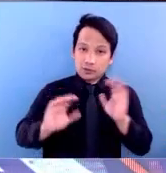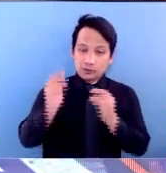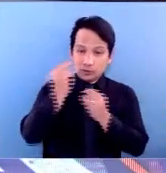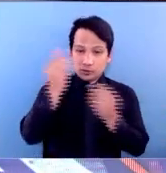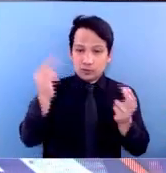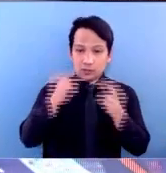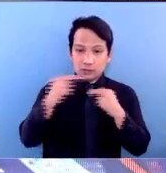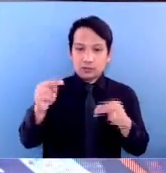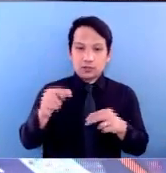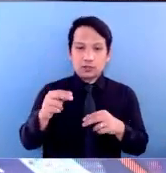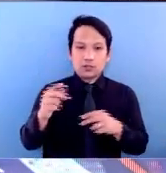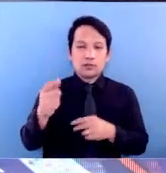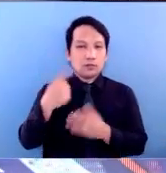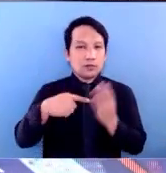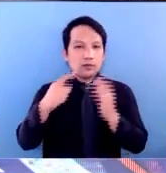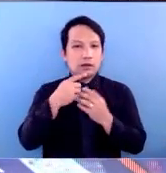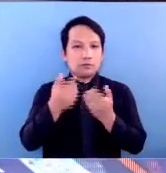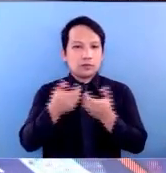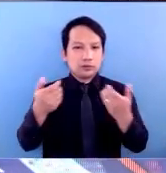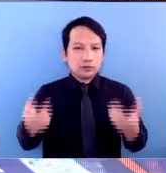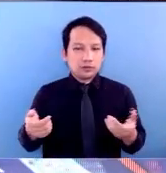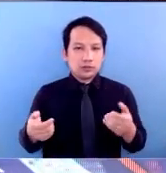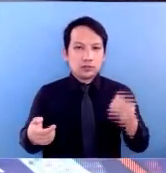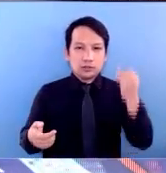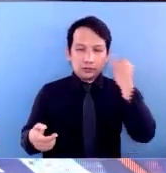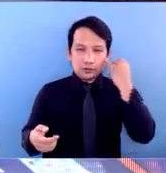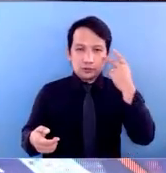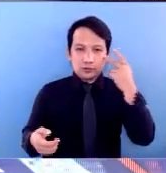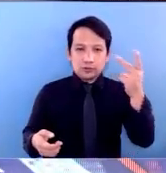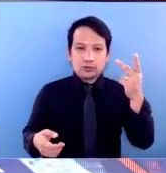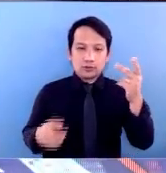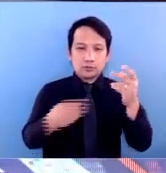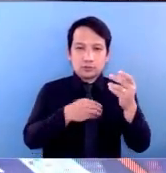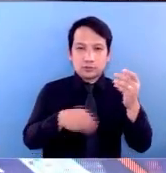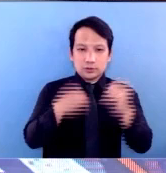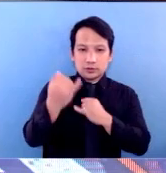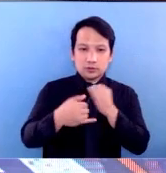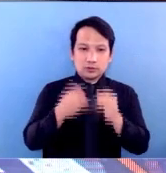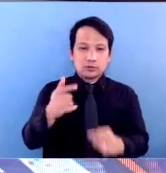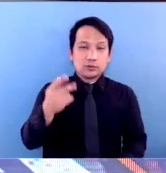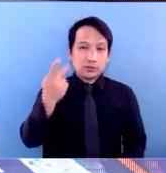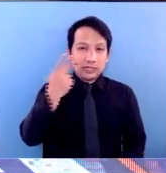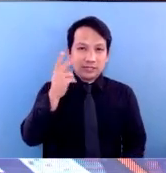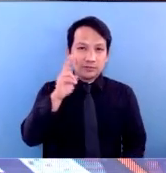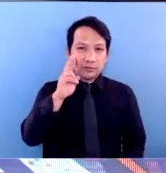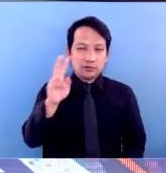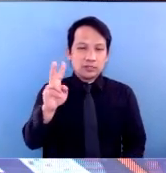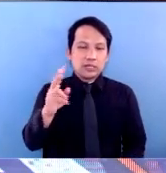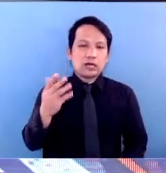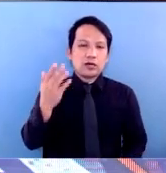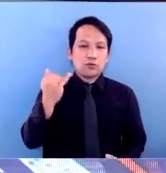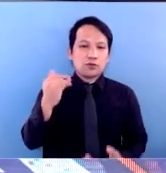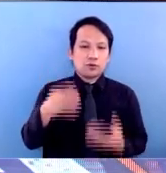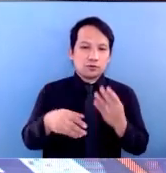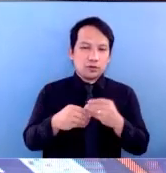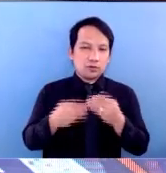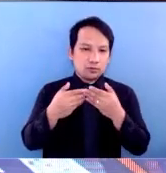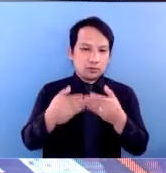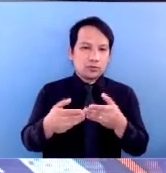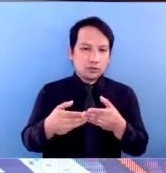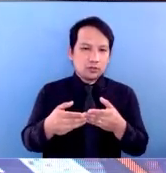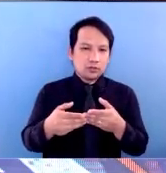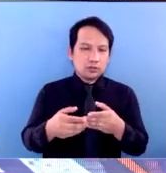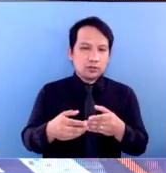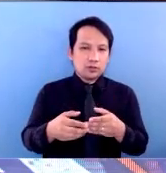confirmed na ang hiwalayang Jake Cuenca at Miss International 2016 Kylie Verzosa. Samantala, todo-flex si Angelica